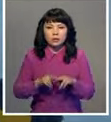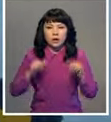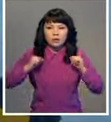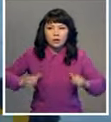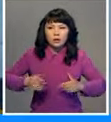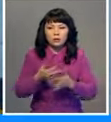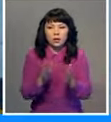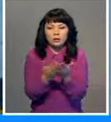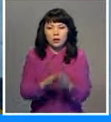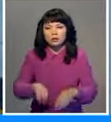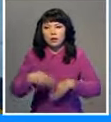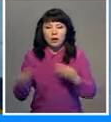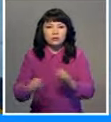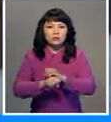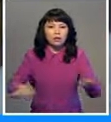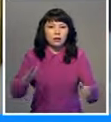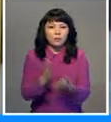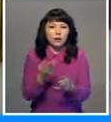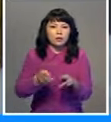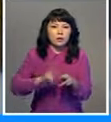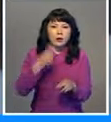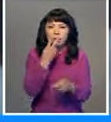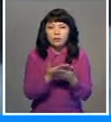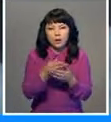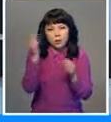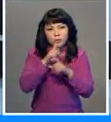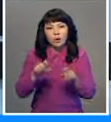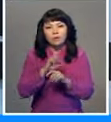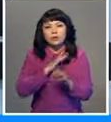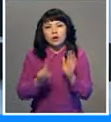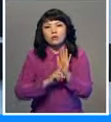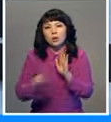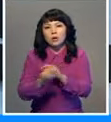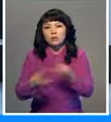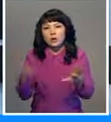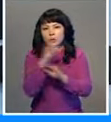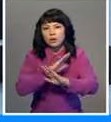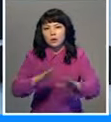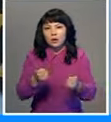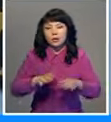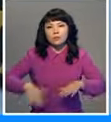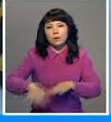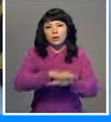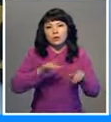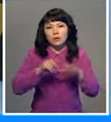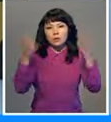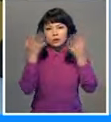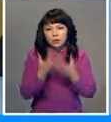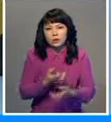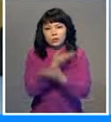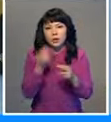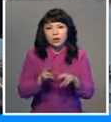оқу құралдары темір жол бойына шашылып қалыпты. Соған қарағанда оқушы сабаққа бара жатқан болуы мүмкін. Оқиға айналаға әлі жарық түсе қоймаған,